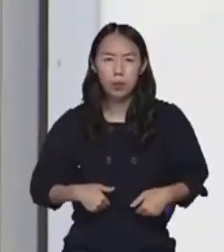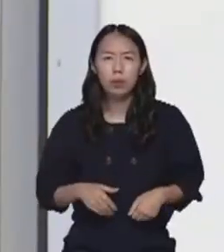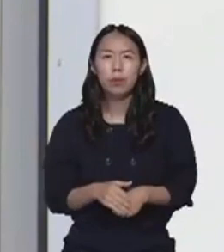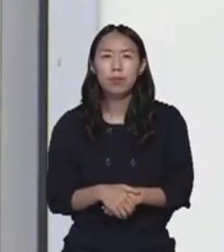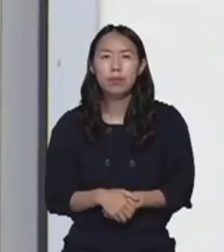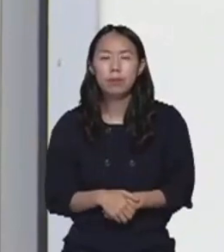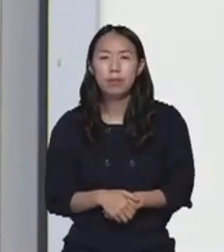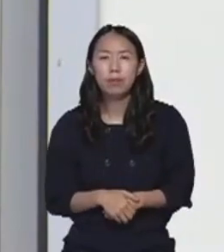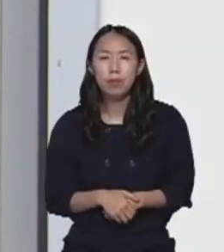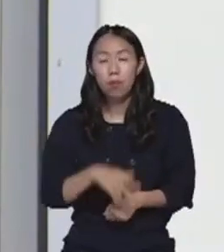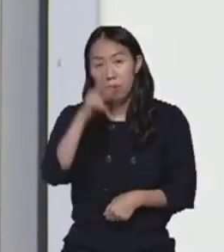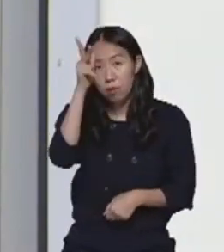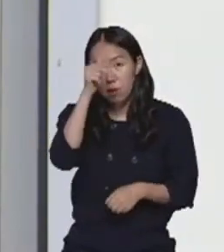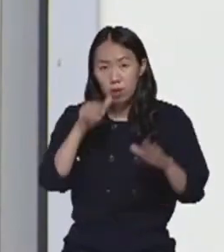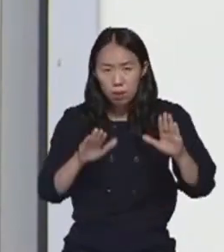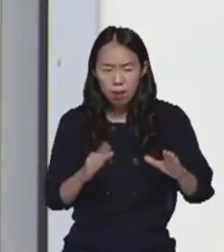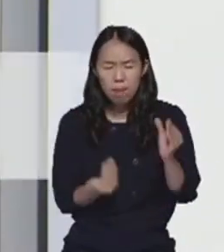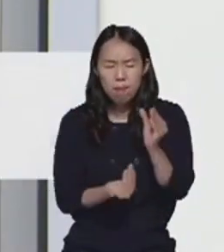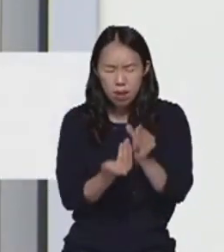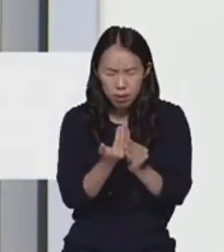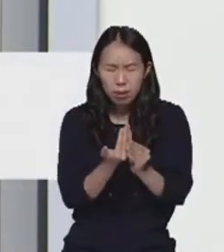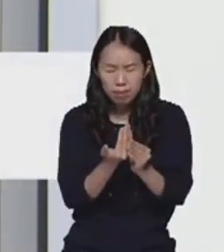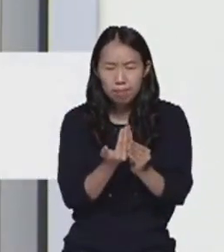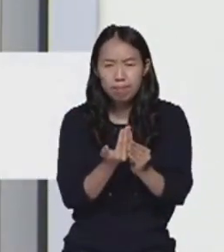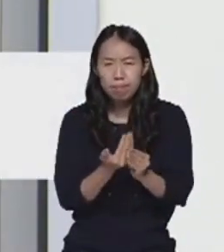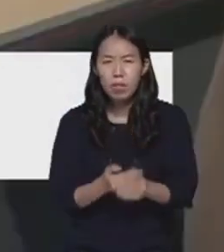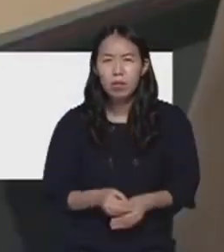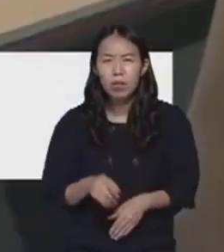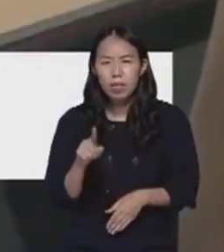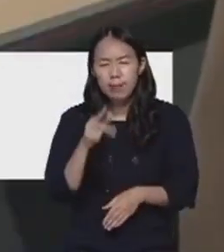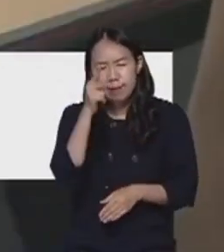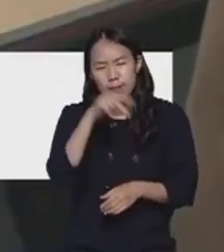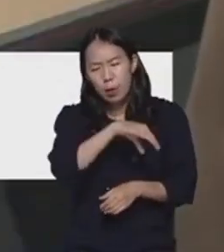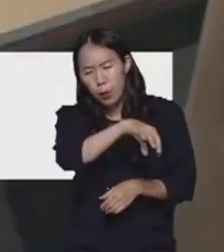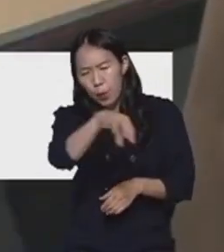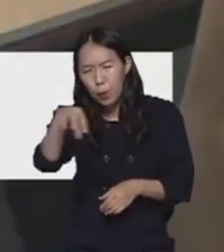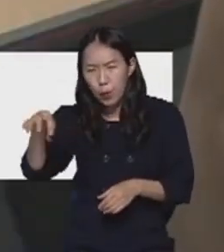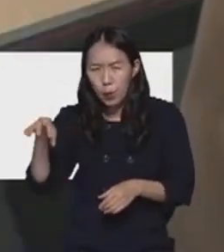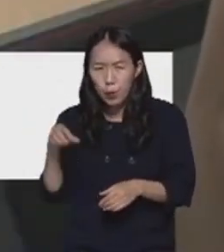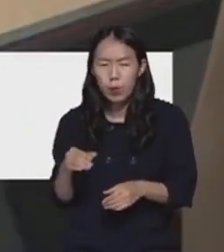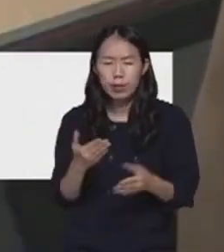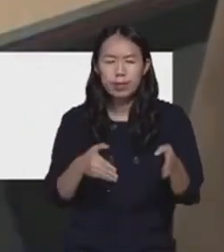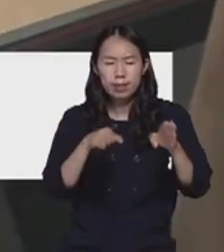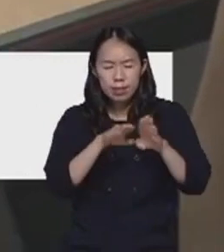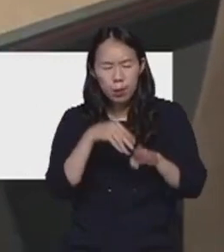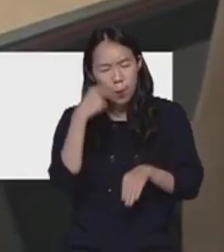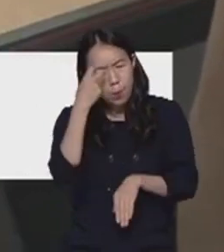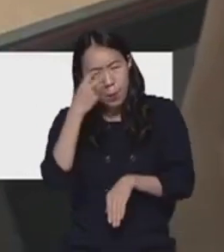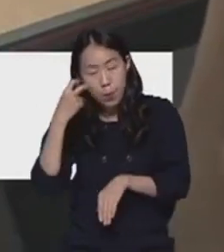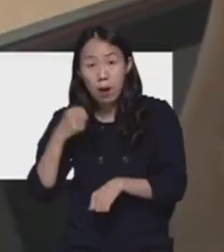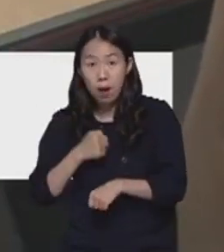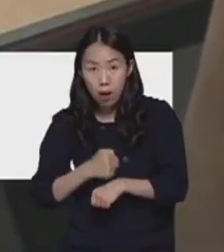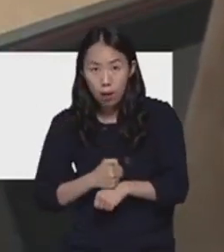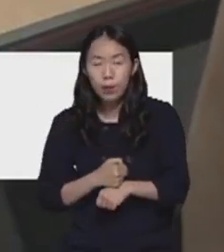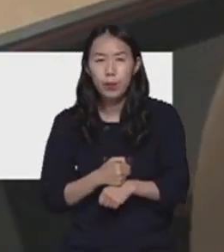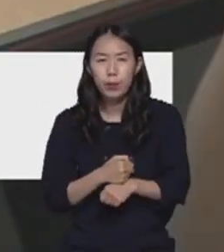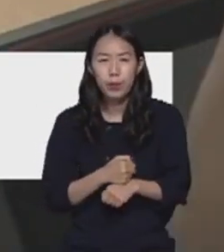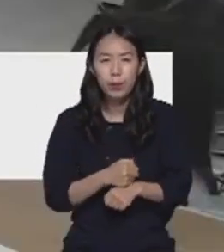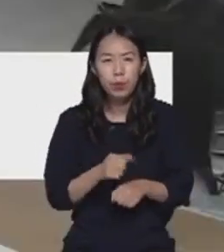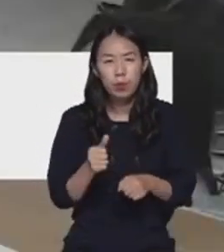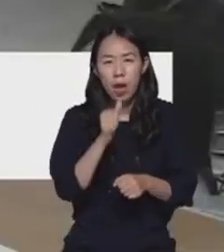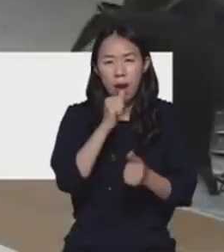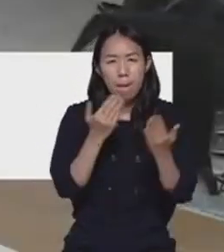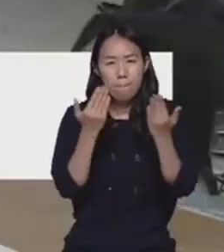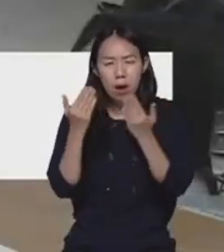지적입니다. 경찰은 이번 사건을 계기로 일선 지구대와 파출소 시설에 대한 점검을 벌이고 방범